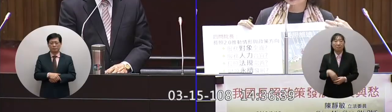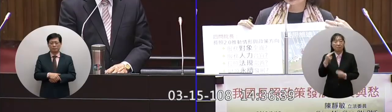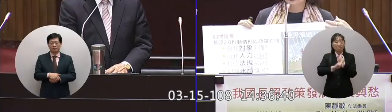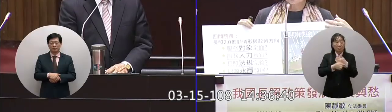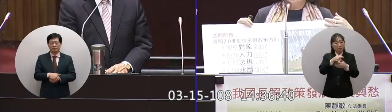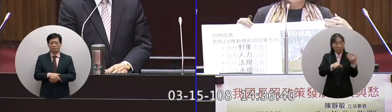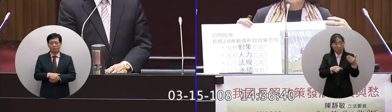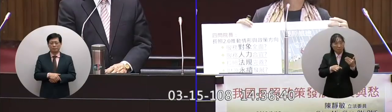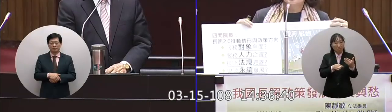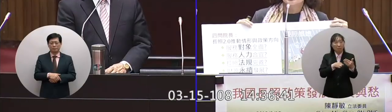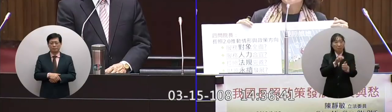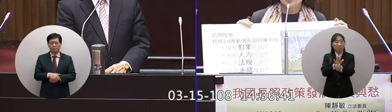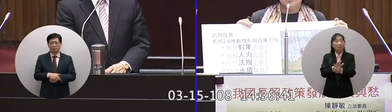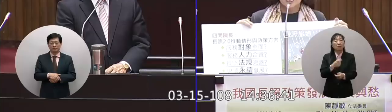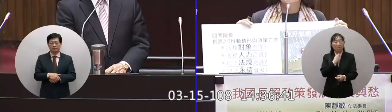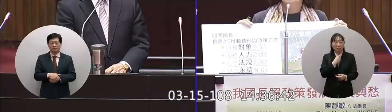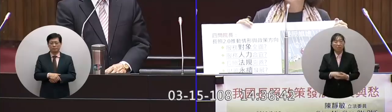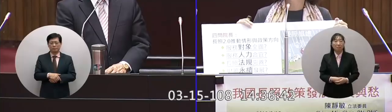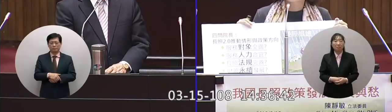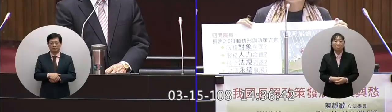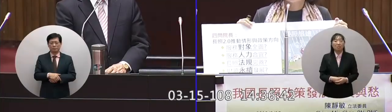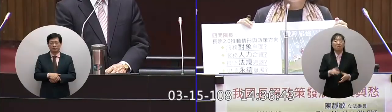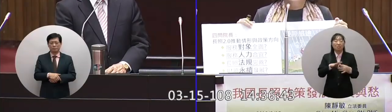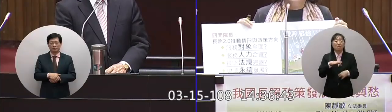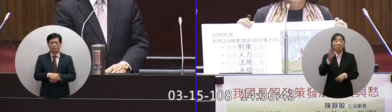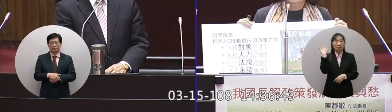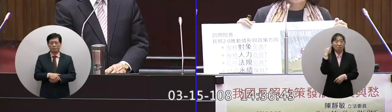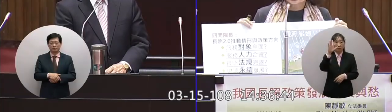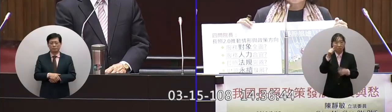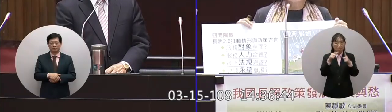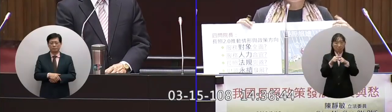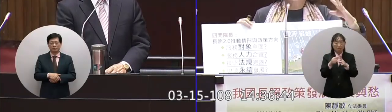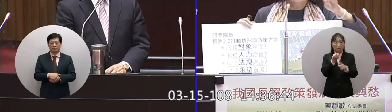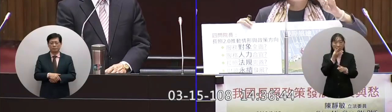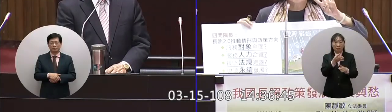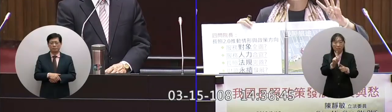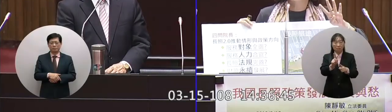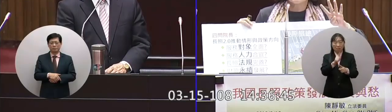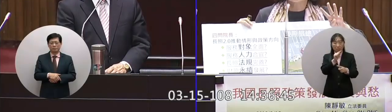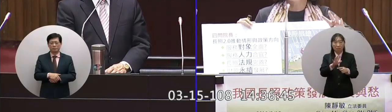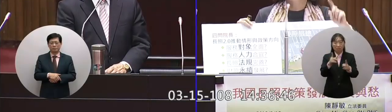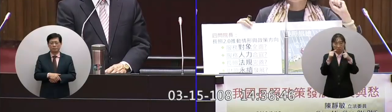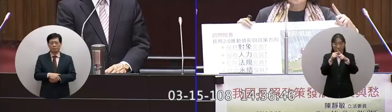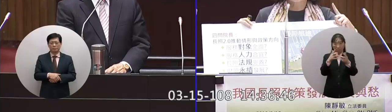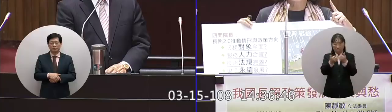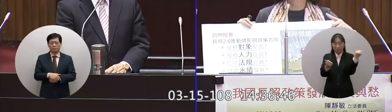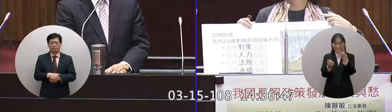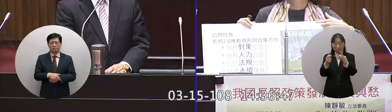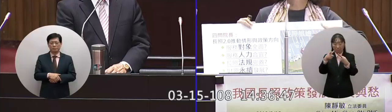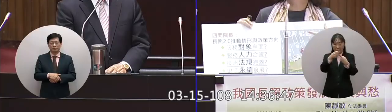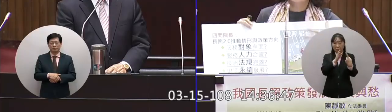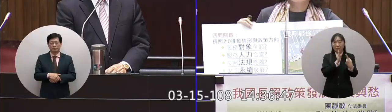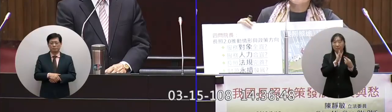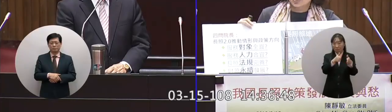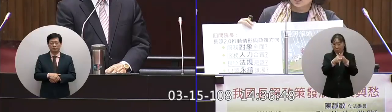法规的指引。Catherine Carter 他就曾经说，所有的人都只能分成四类人，一个叫